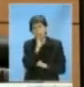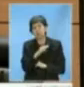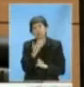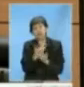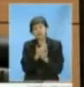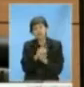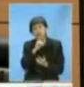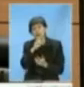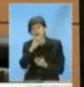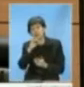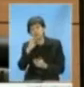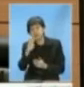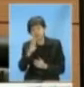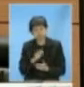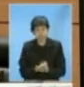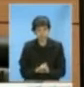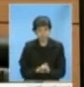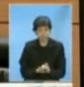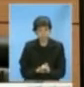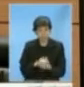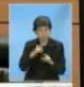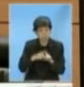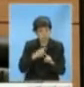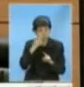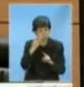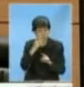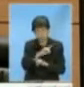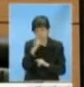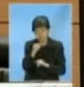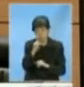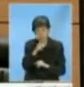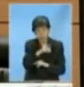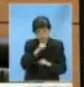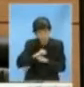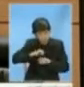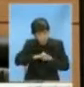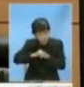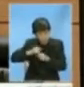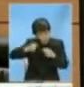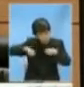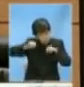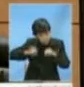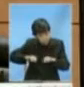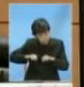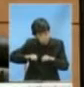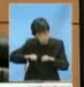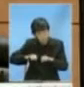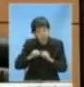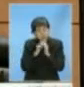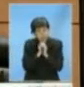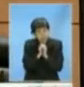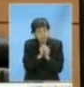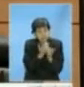คือ 140บาทแล้วเดือนเมษายน 11เมษายนท่านก็ลง MOUกับจีนอีกครั้งหนึ่งในราคา 90บาท